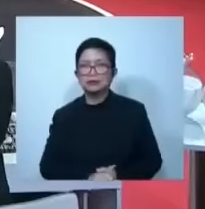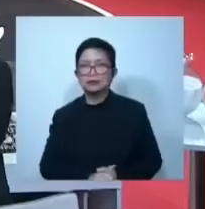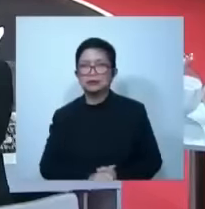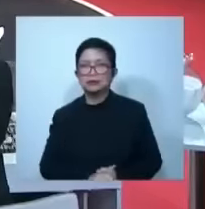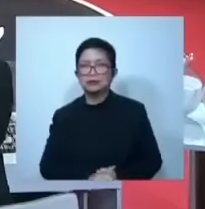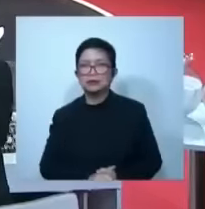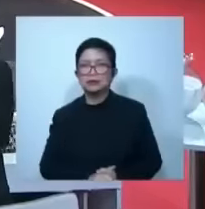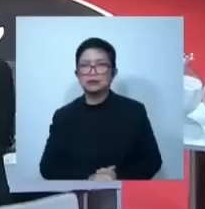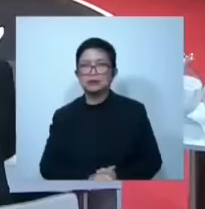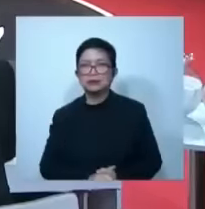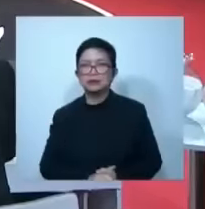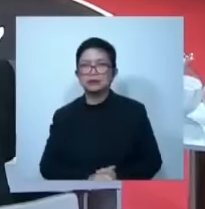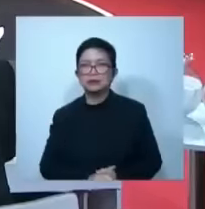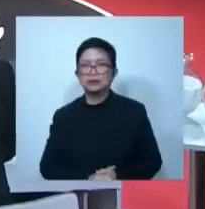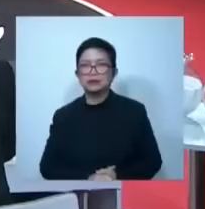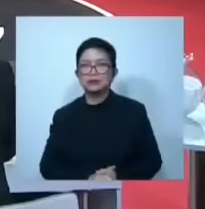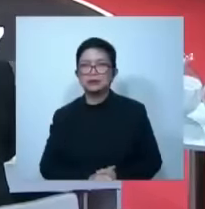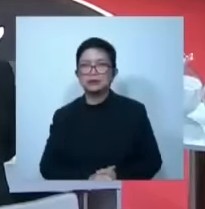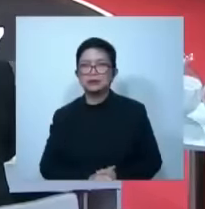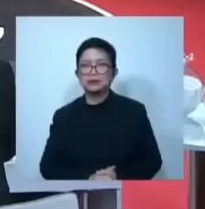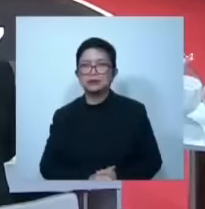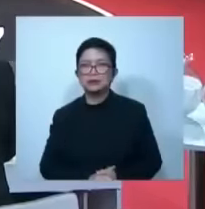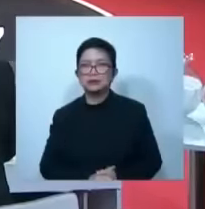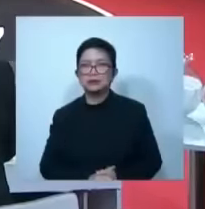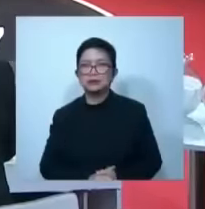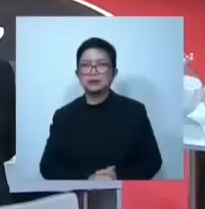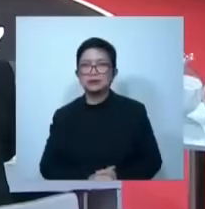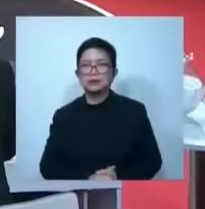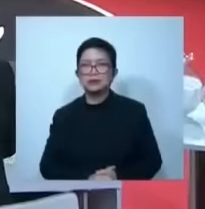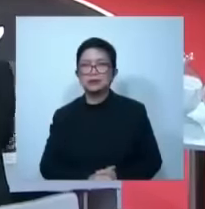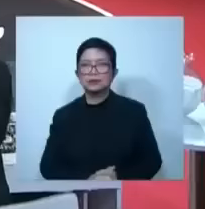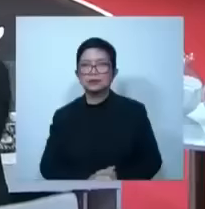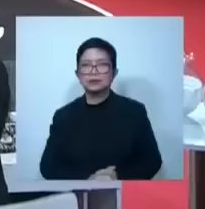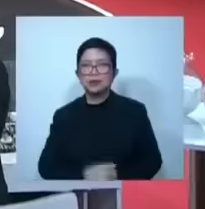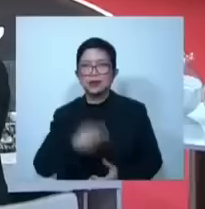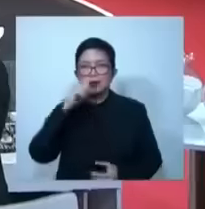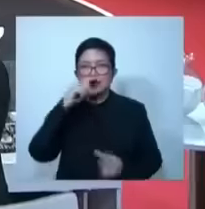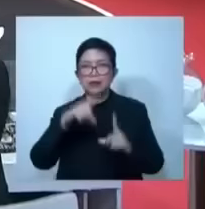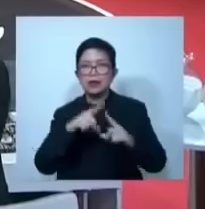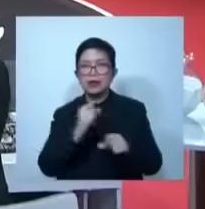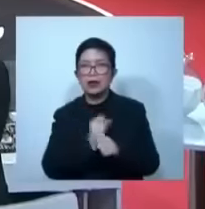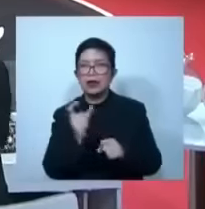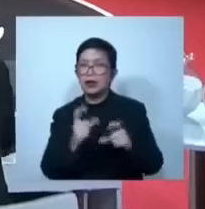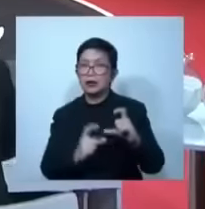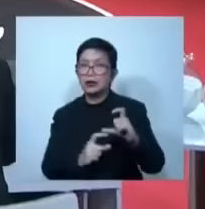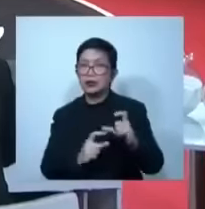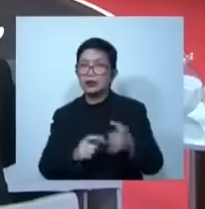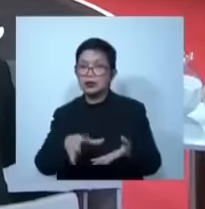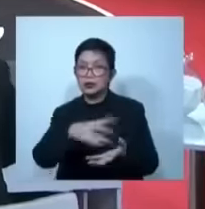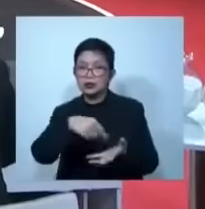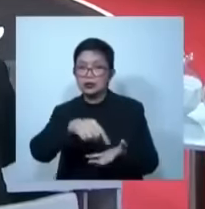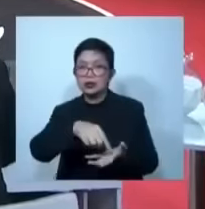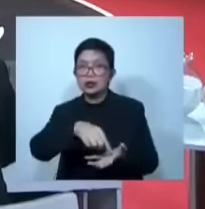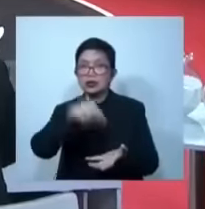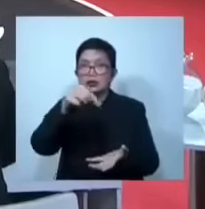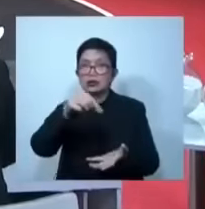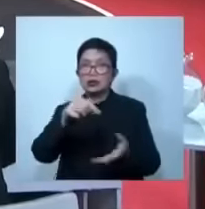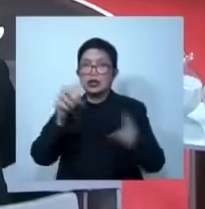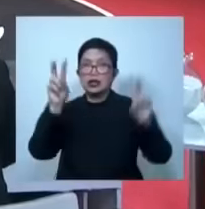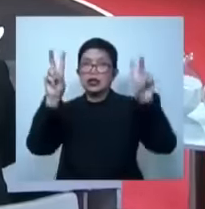kami persilakan kepada panelis, kepada Bapak Agus Riwanto untuk mengambil